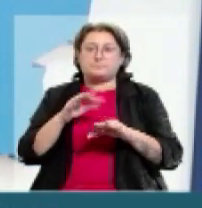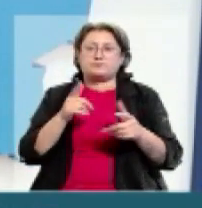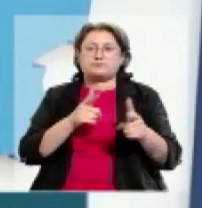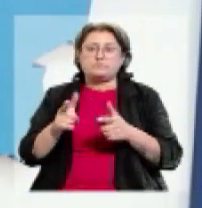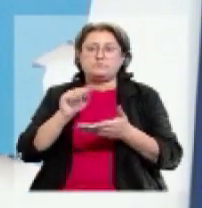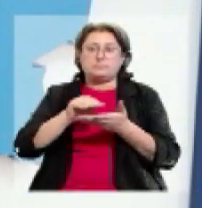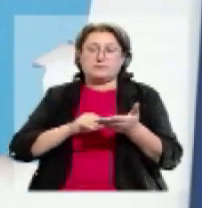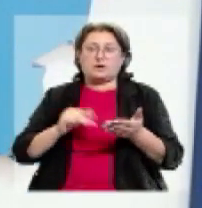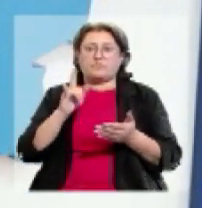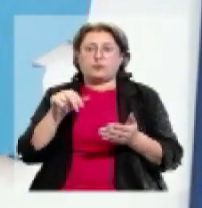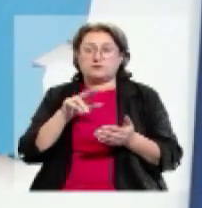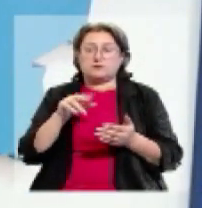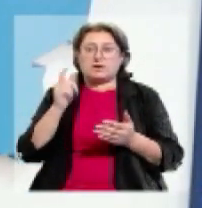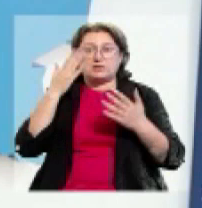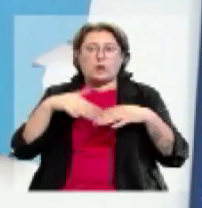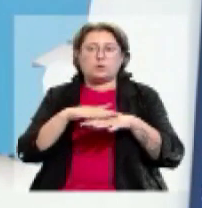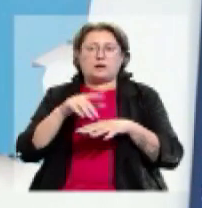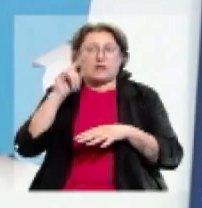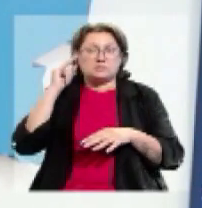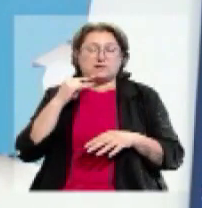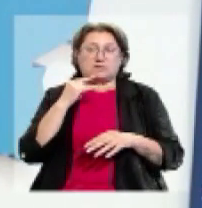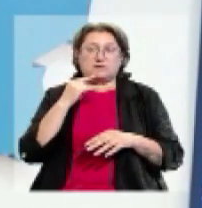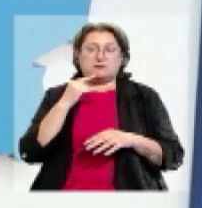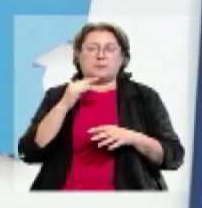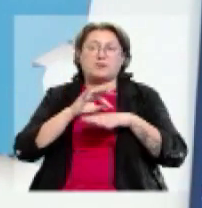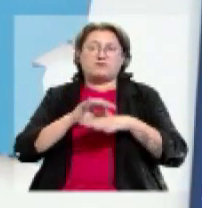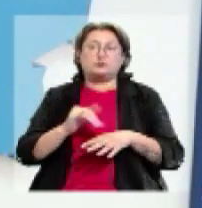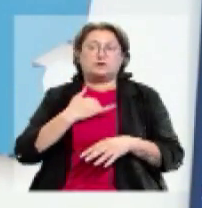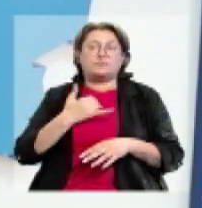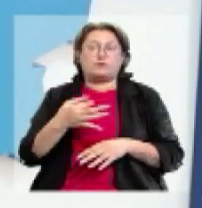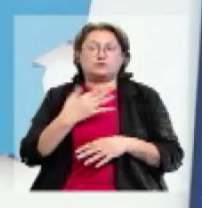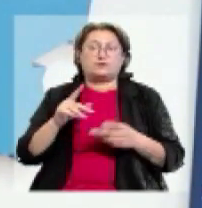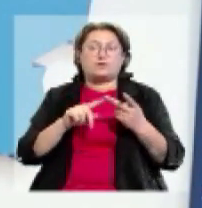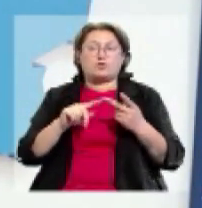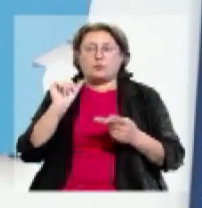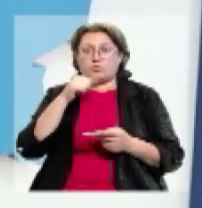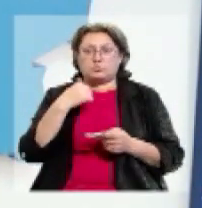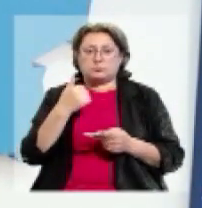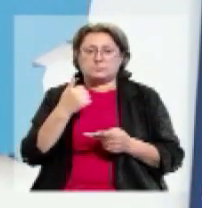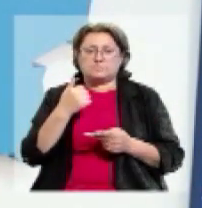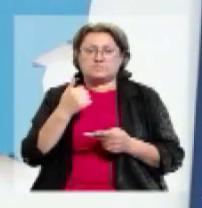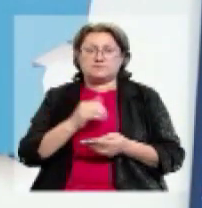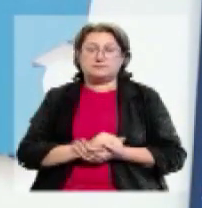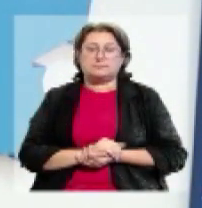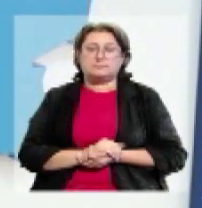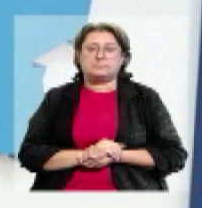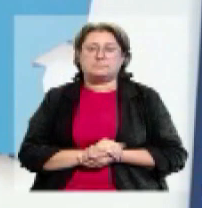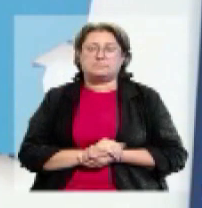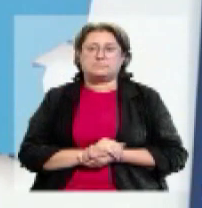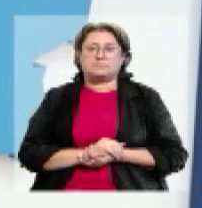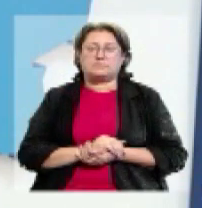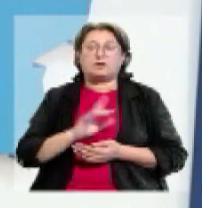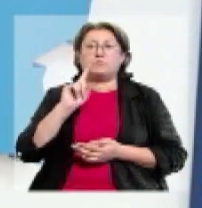интеллектуалды мектебімен Қазақстан халқымен бірге жасап жатқан жобасын бұл біздің облысымызда екіншісі. Былтыр Сарысу